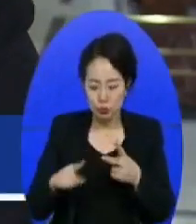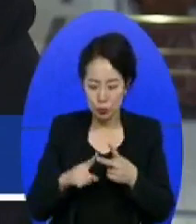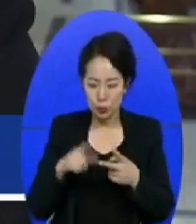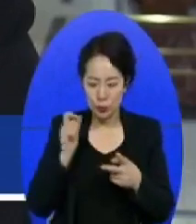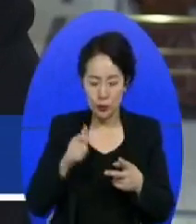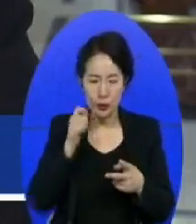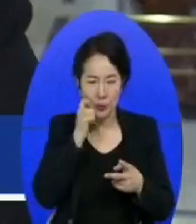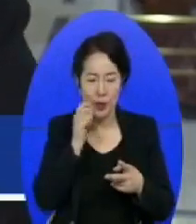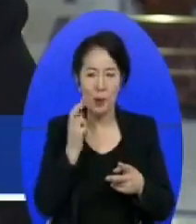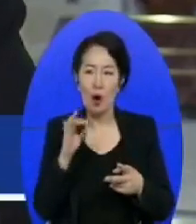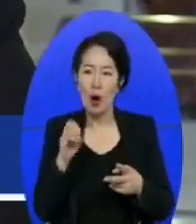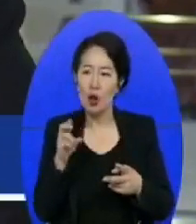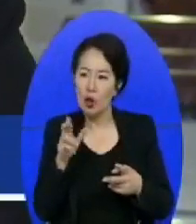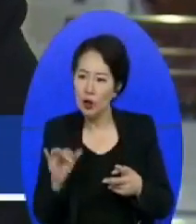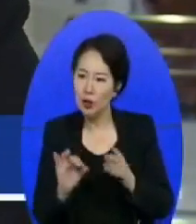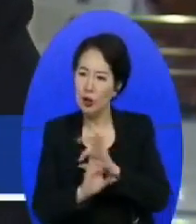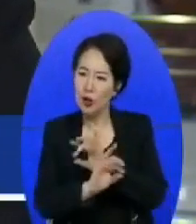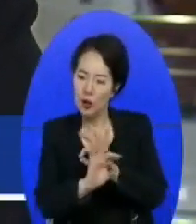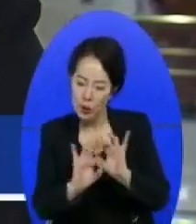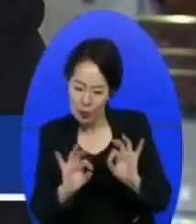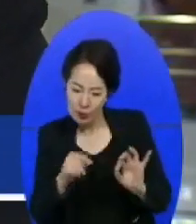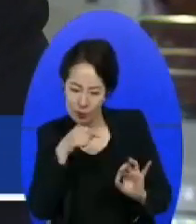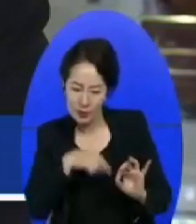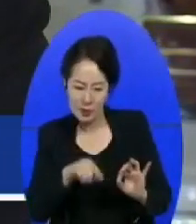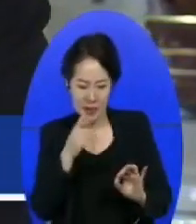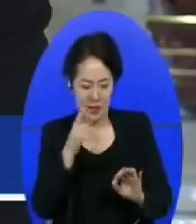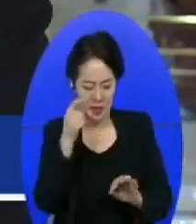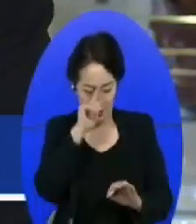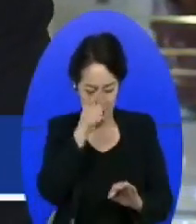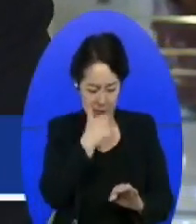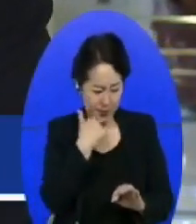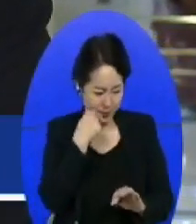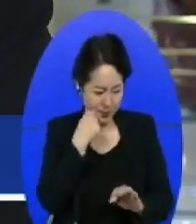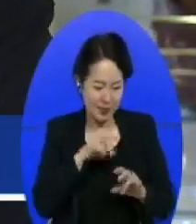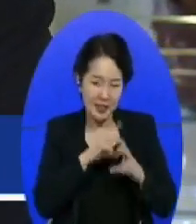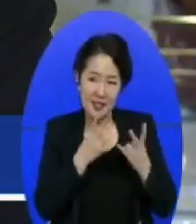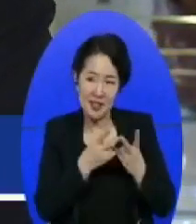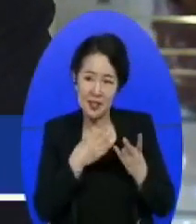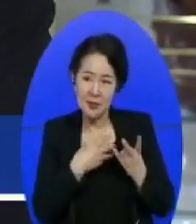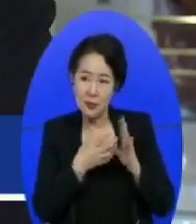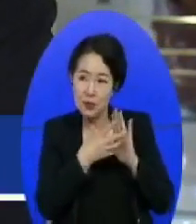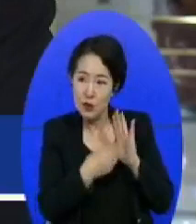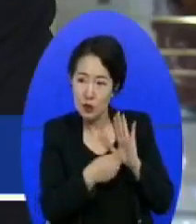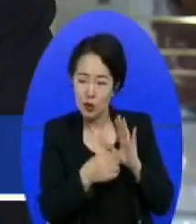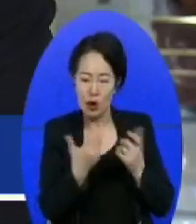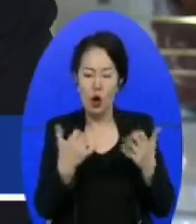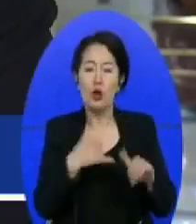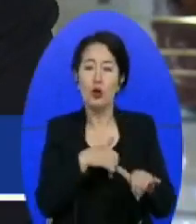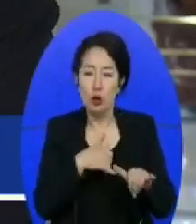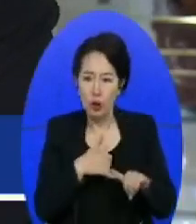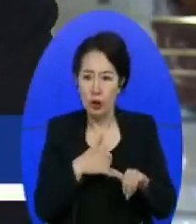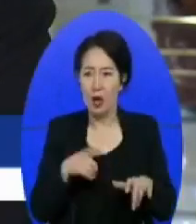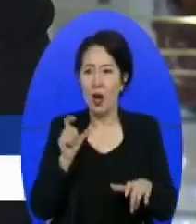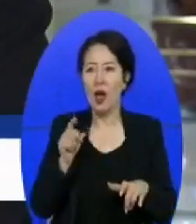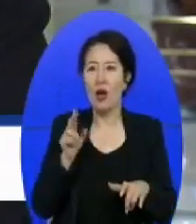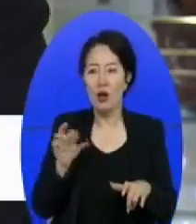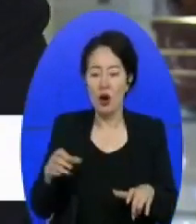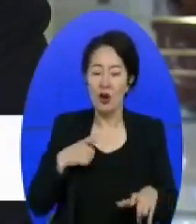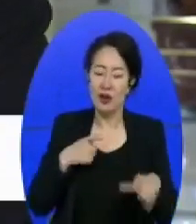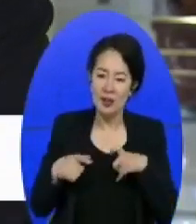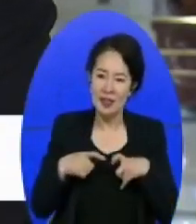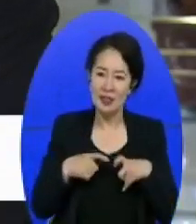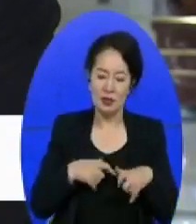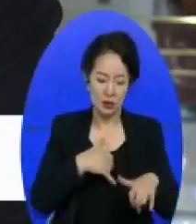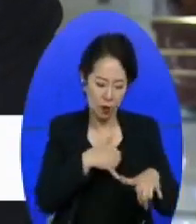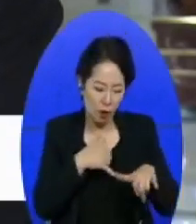болон биологийн олон янз байдал төрөл зүйлийн эрүүл мэнд нийгэмд одоо нөлөөлж идэг ийм маш олон хохирлууд байдаг. Экологи эдийн засгийн маш их олон